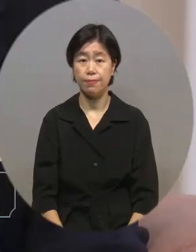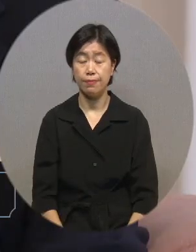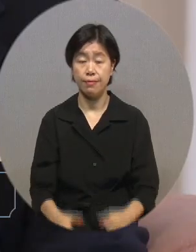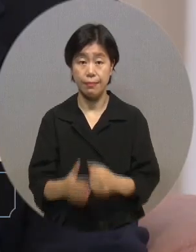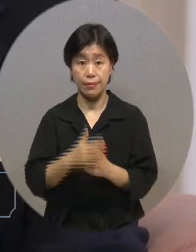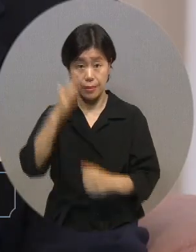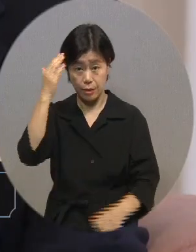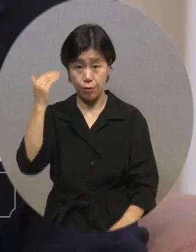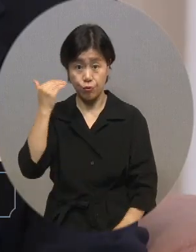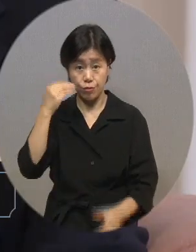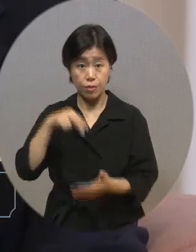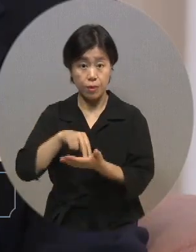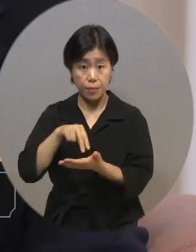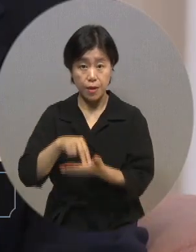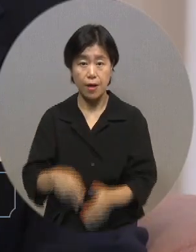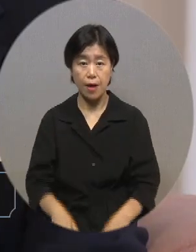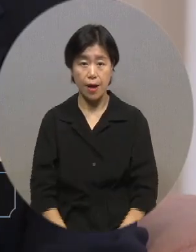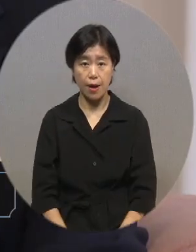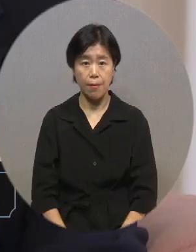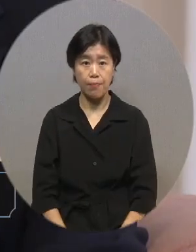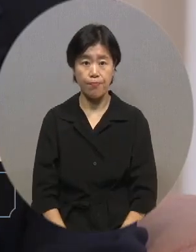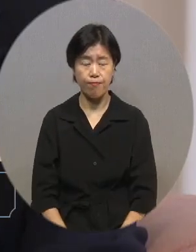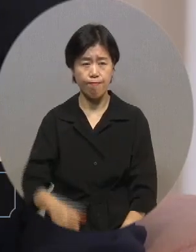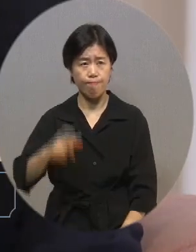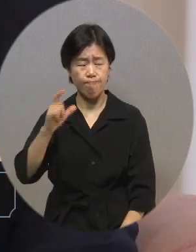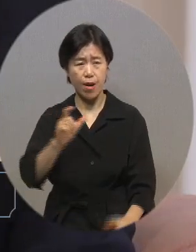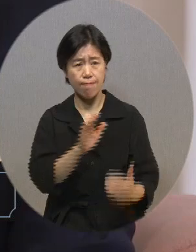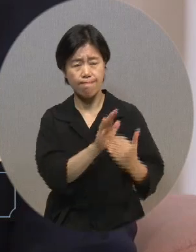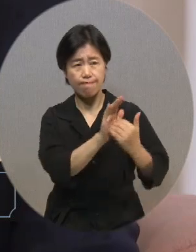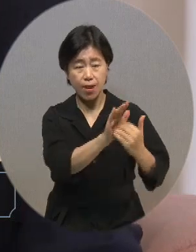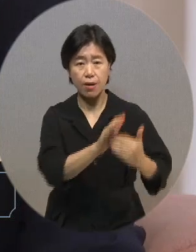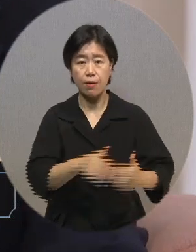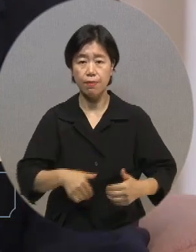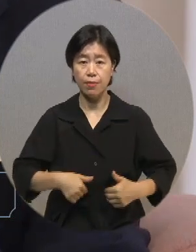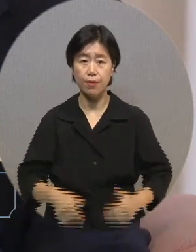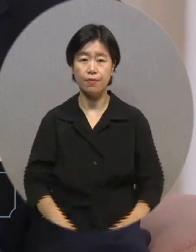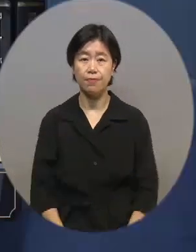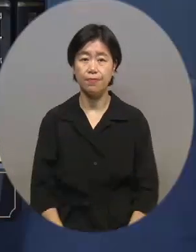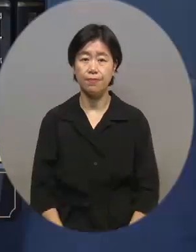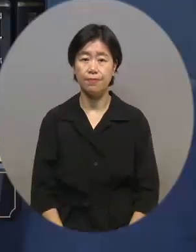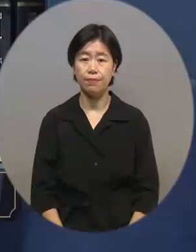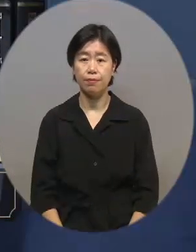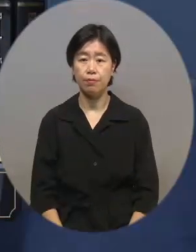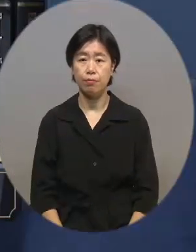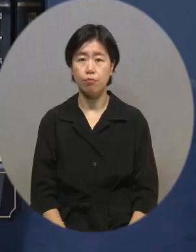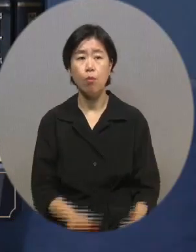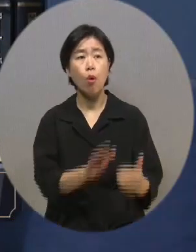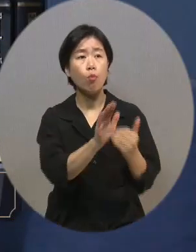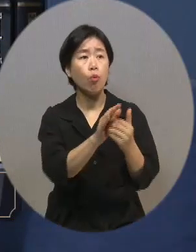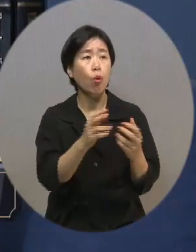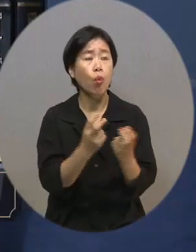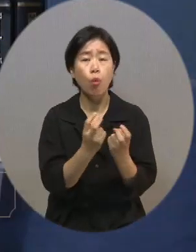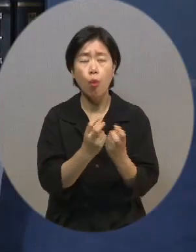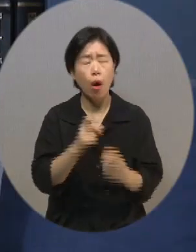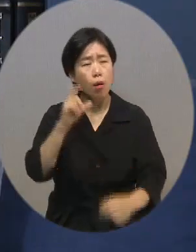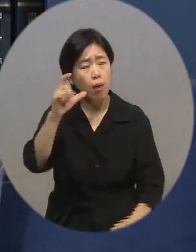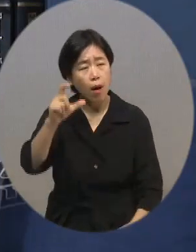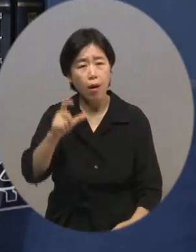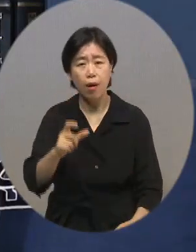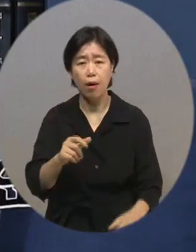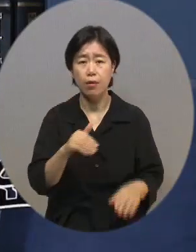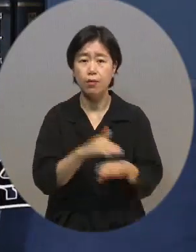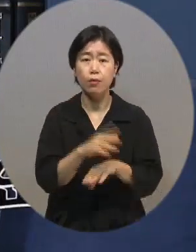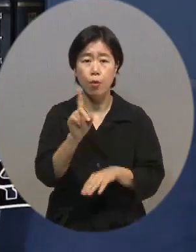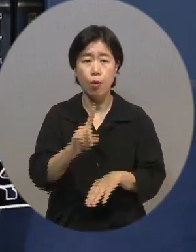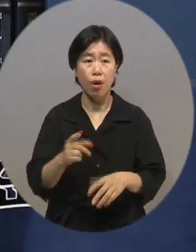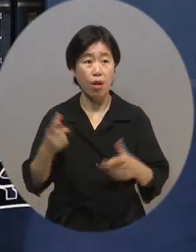우리도 지금 거기에 대해서 강력하게 지금 대응을 하는 게 맞다고 봅니다. 또 그래서 어떻게 강력하게 대응하는 겁니까? 똑같이